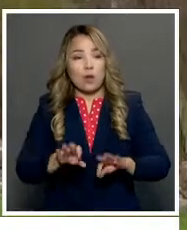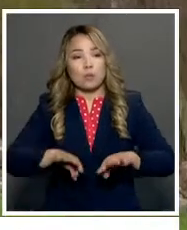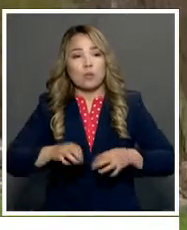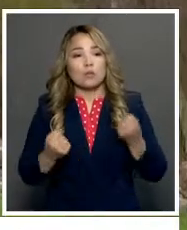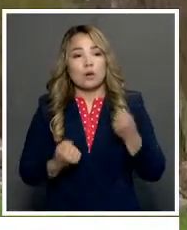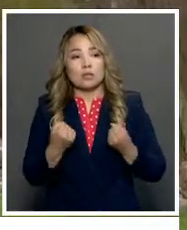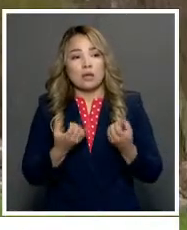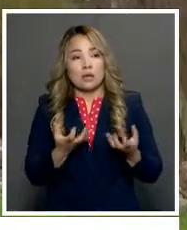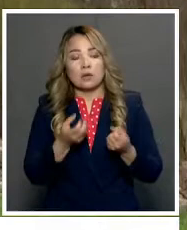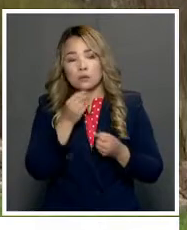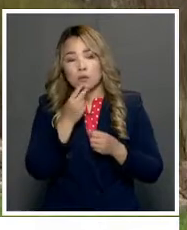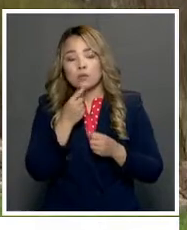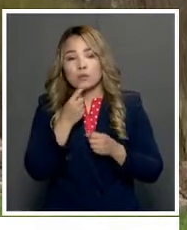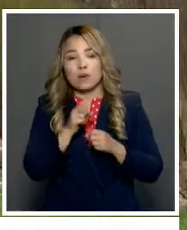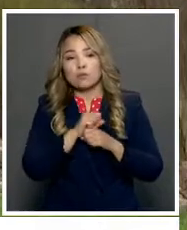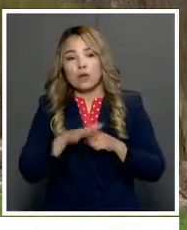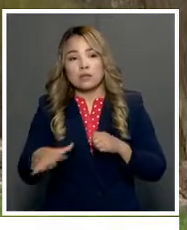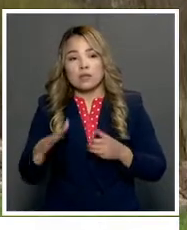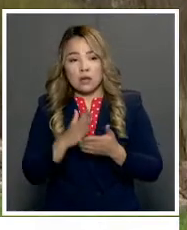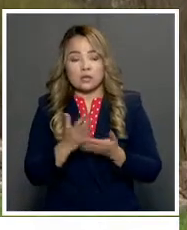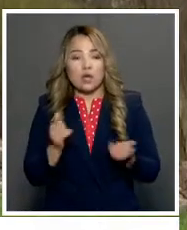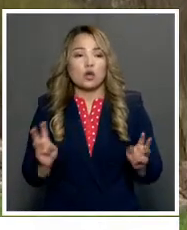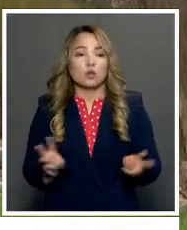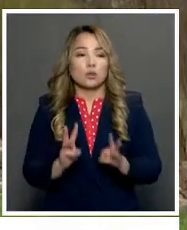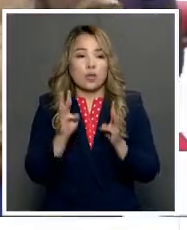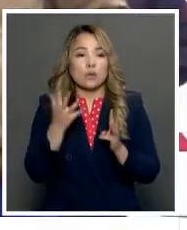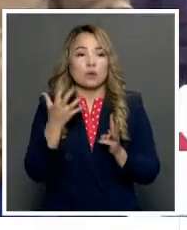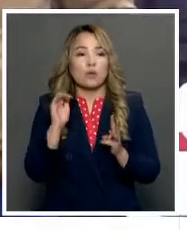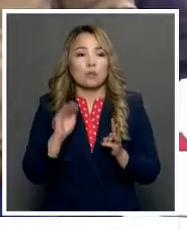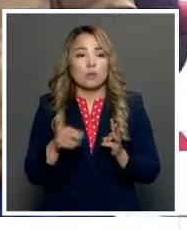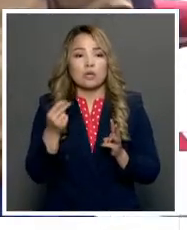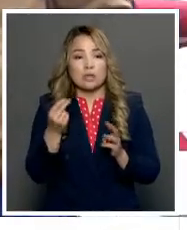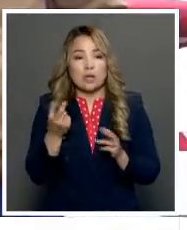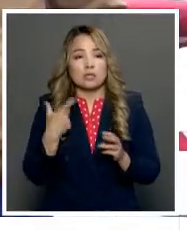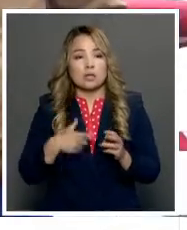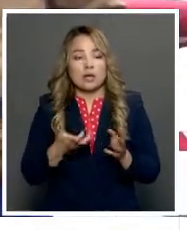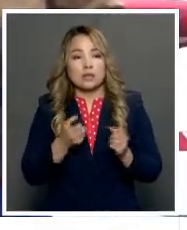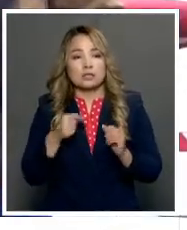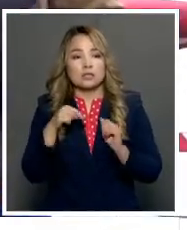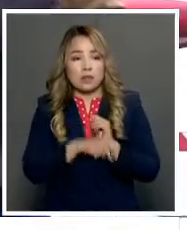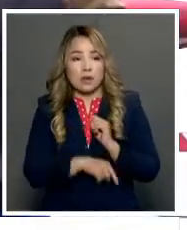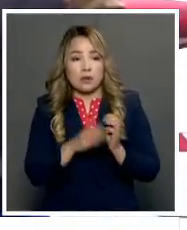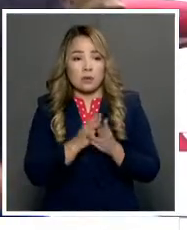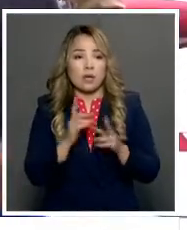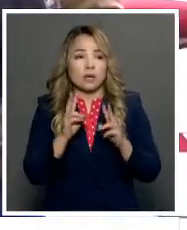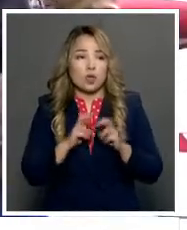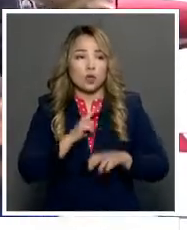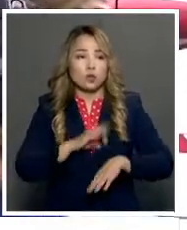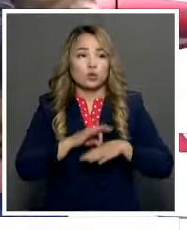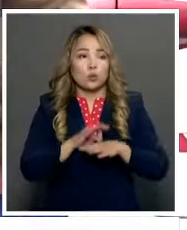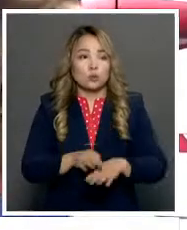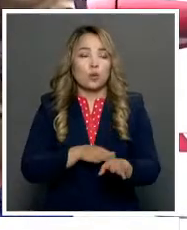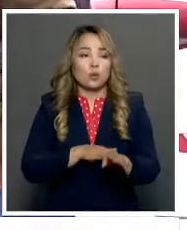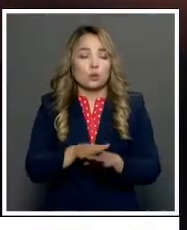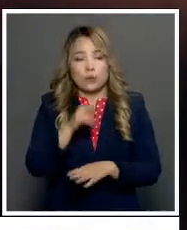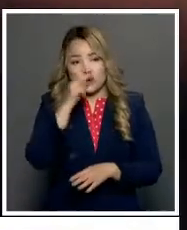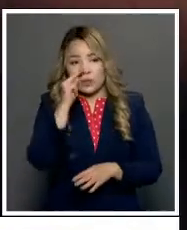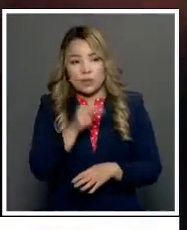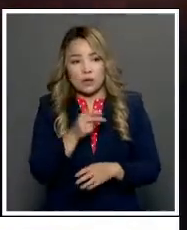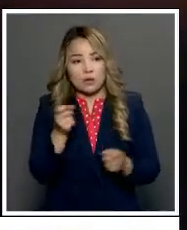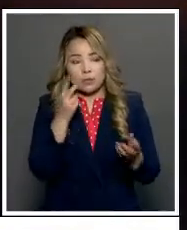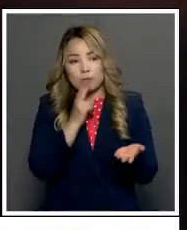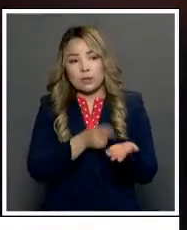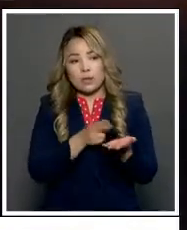алып, қанға малынған денені өртеп жіберген. Көліктегі 500 мың теңгесін де қолды еткен. Тергеу барысында қылмысы толығымен дәлелденді.